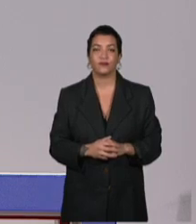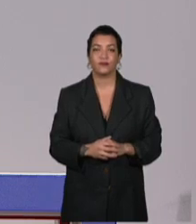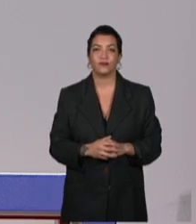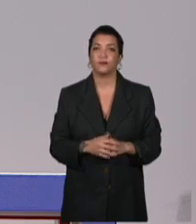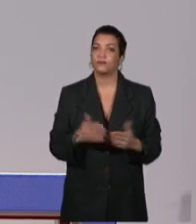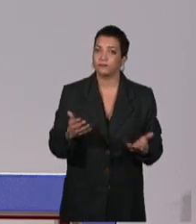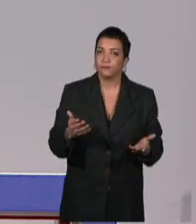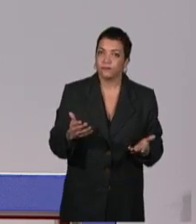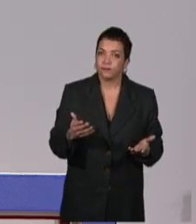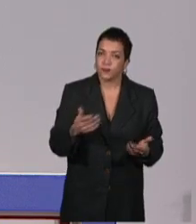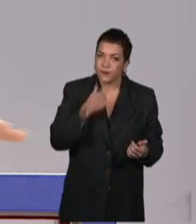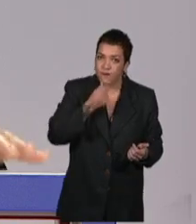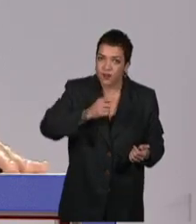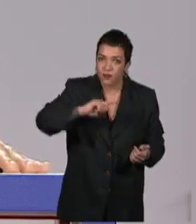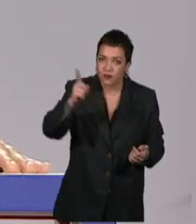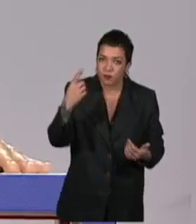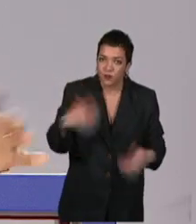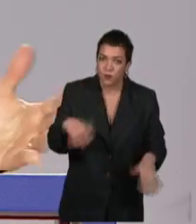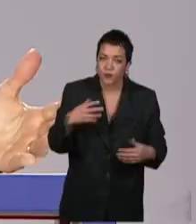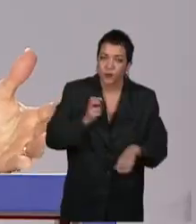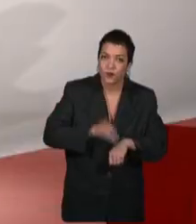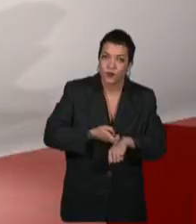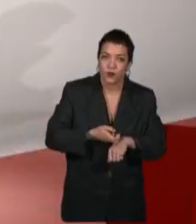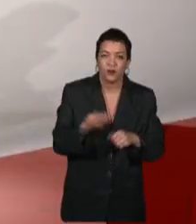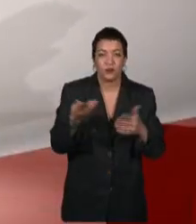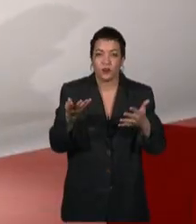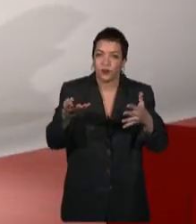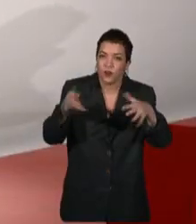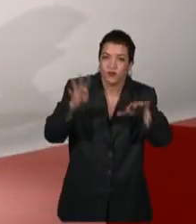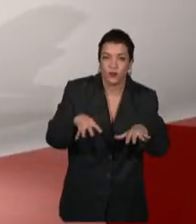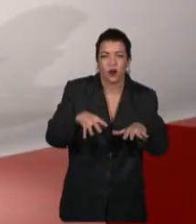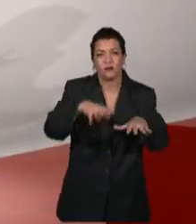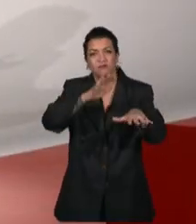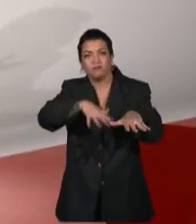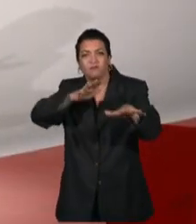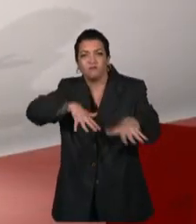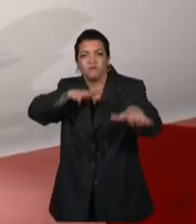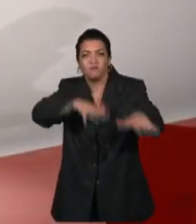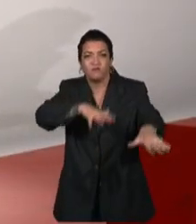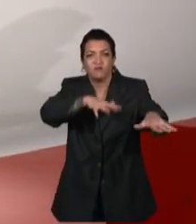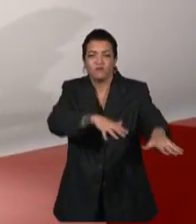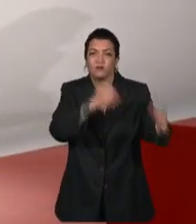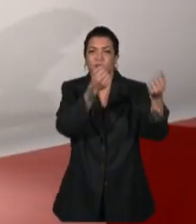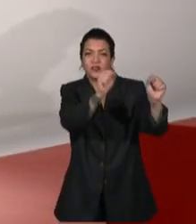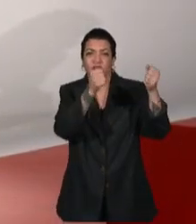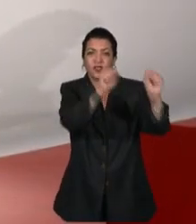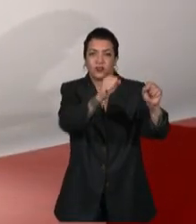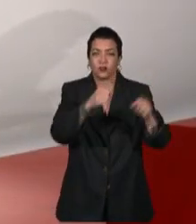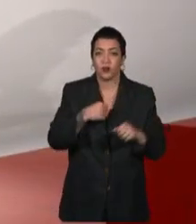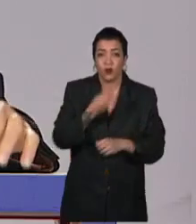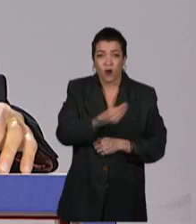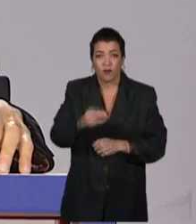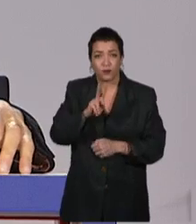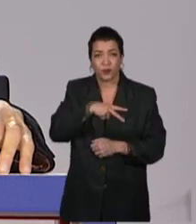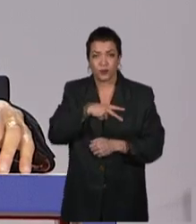Mais cela a été dur, très dur. 9 mois de manif, mes enfants harcelés à l'école par